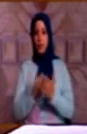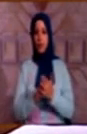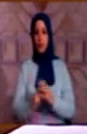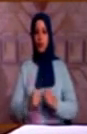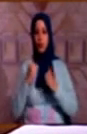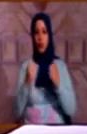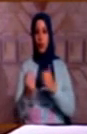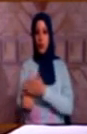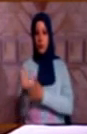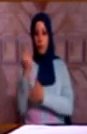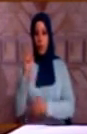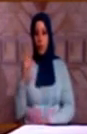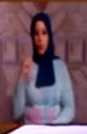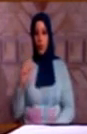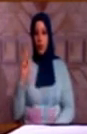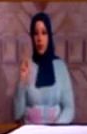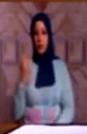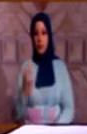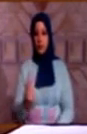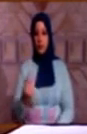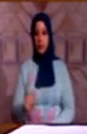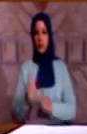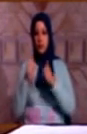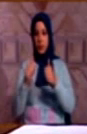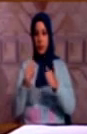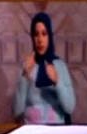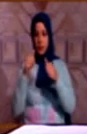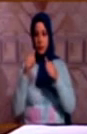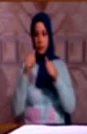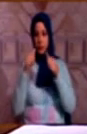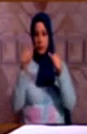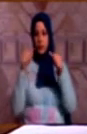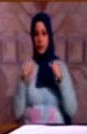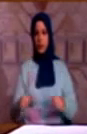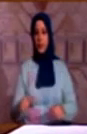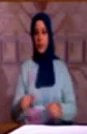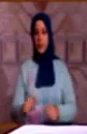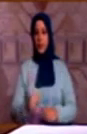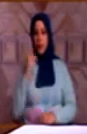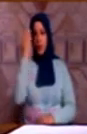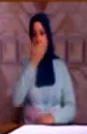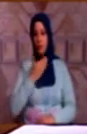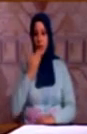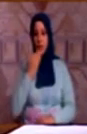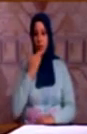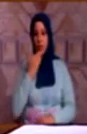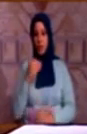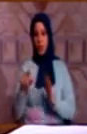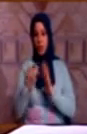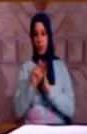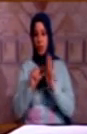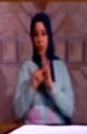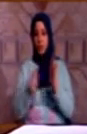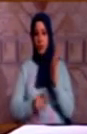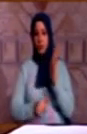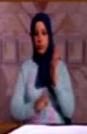بوتين وتصريحه بانه سيعمل على تقويه القاره الافريقيه في المرحله القادمه